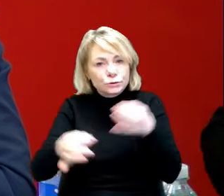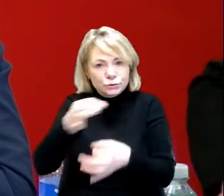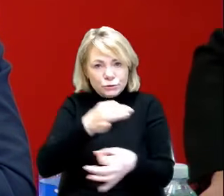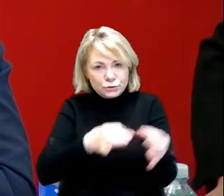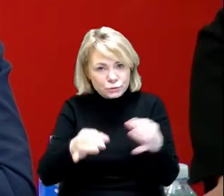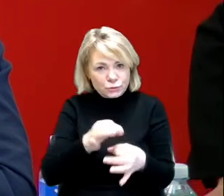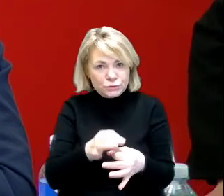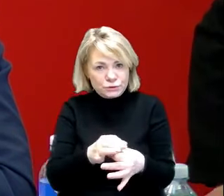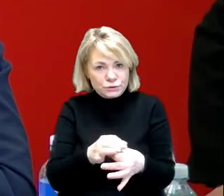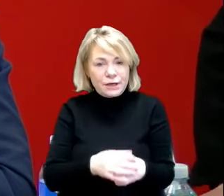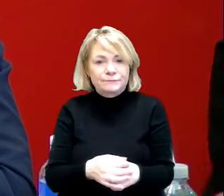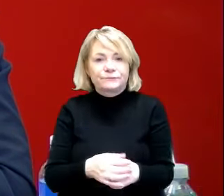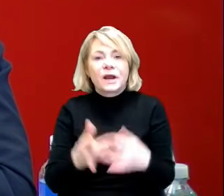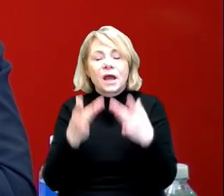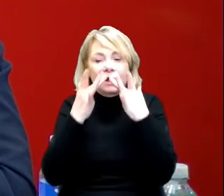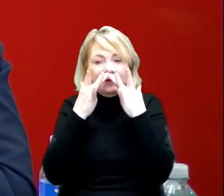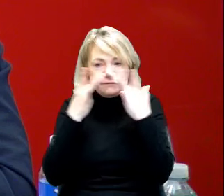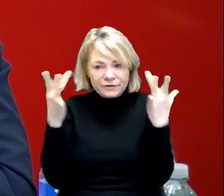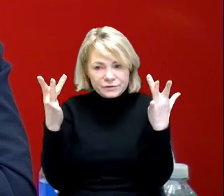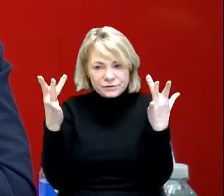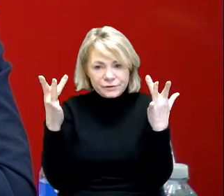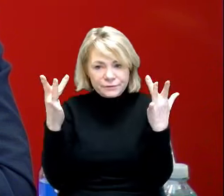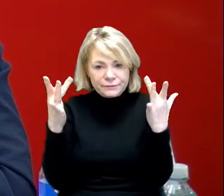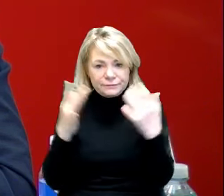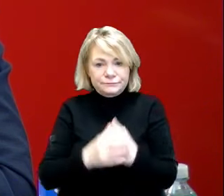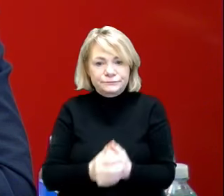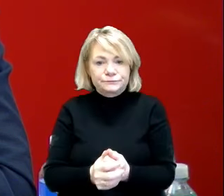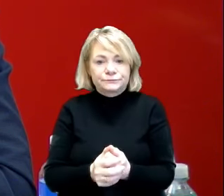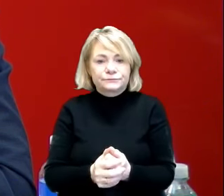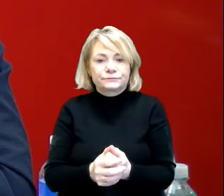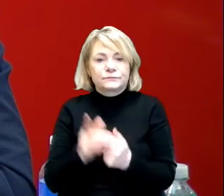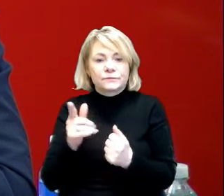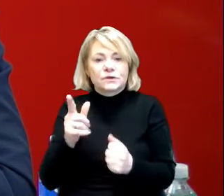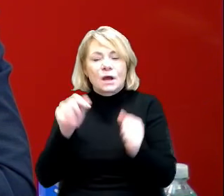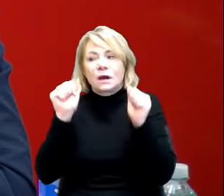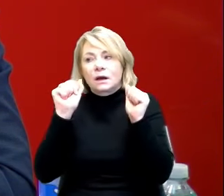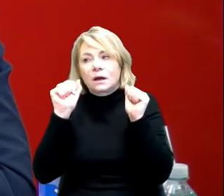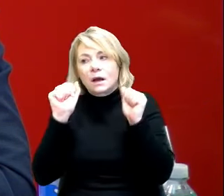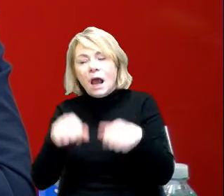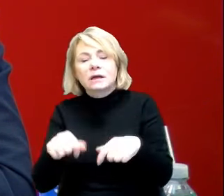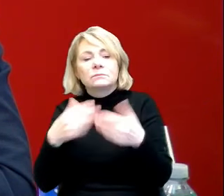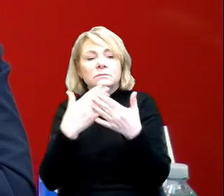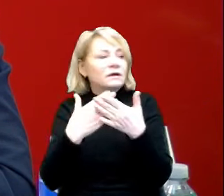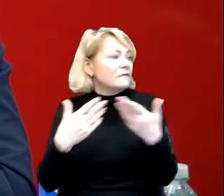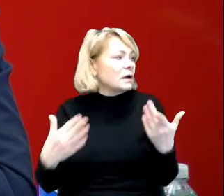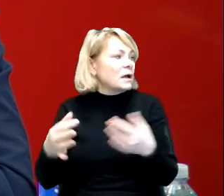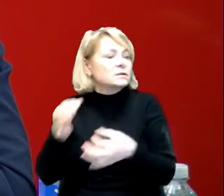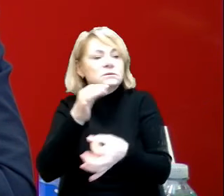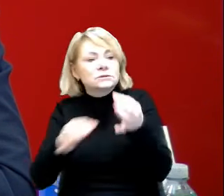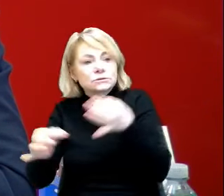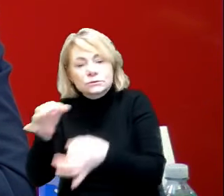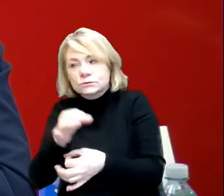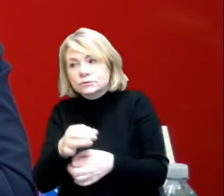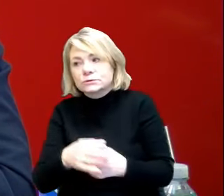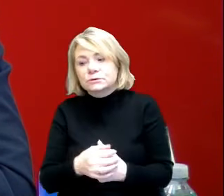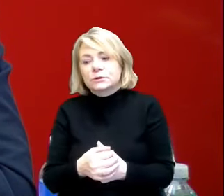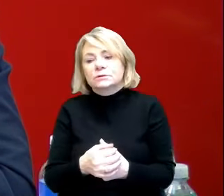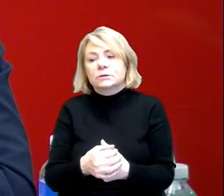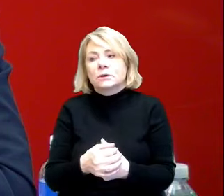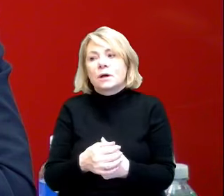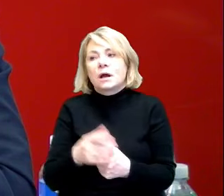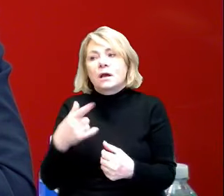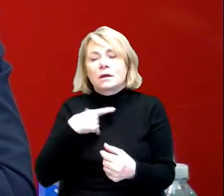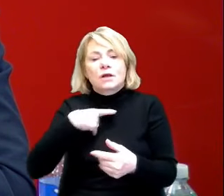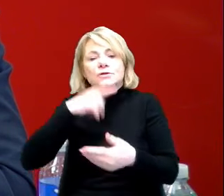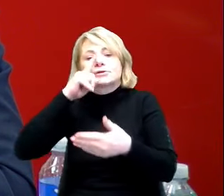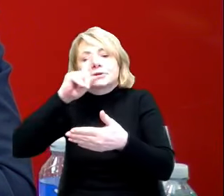erdvėj bet galim turėti įvairiausias diskusijas bet turbūt ministerija supranta ir aš tikiu kad supranta